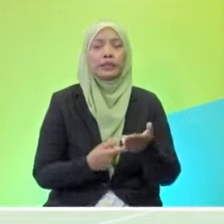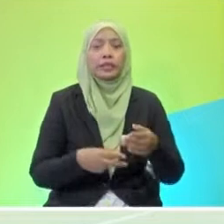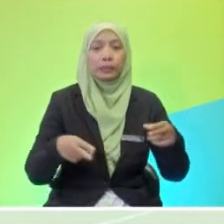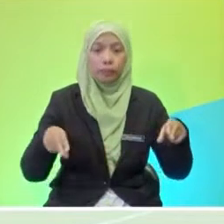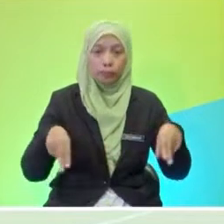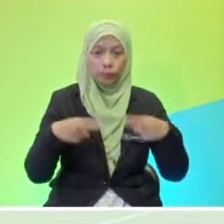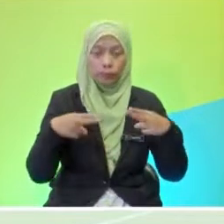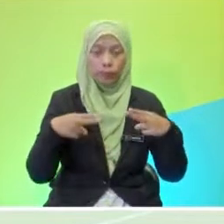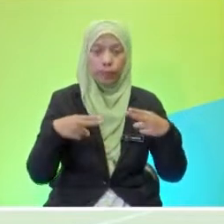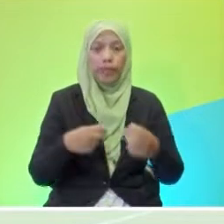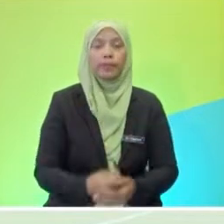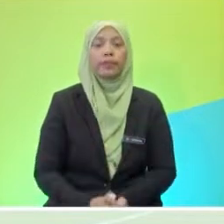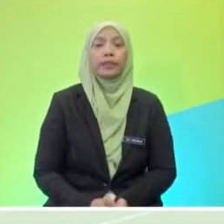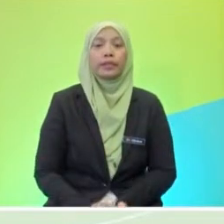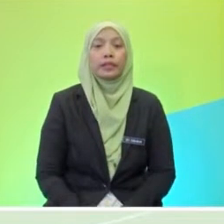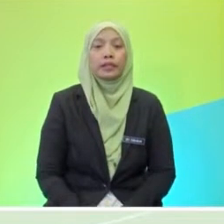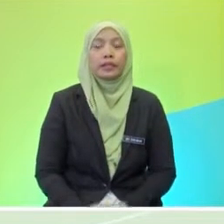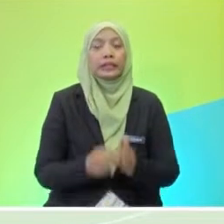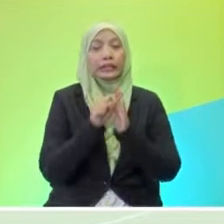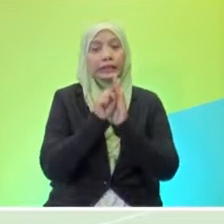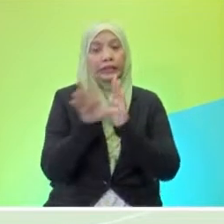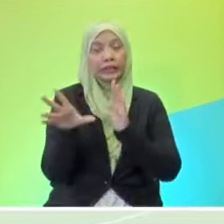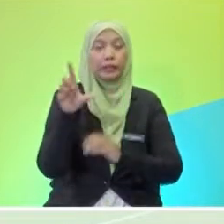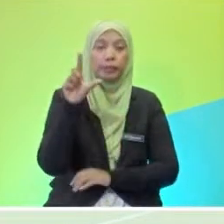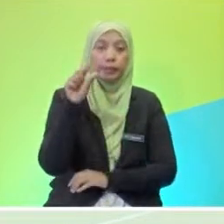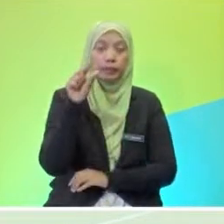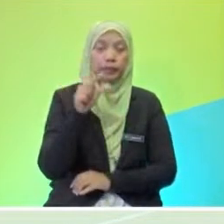kerja sistem